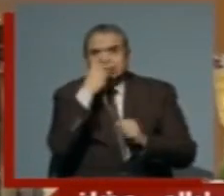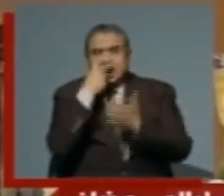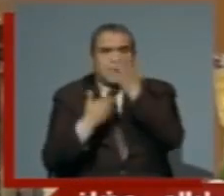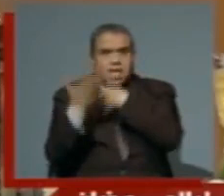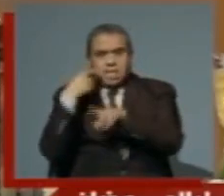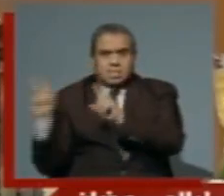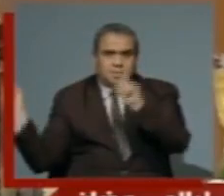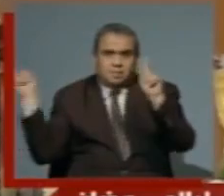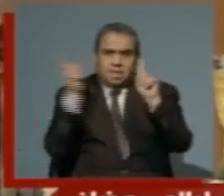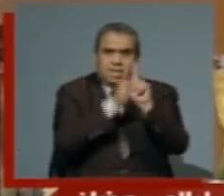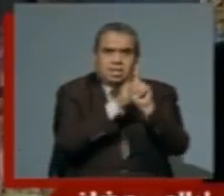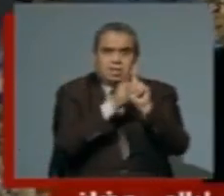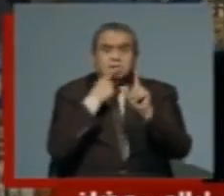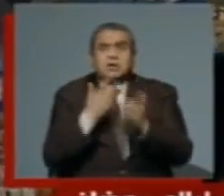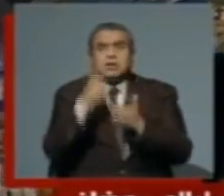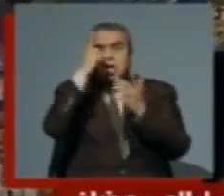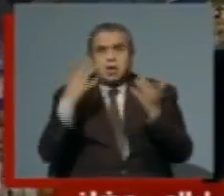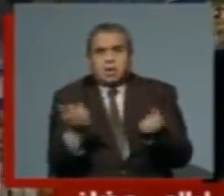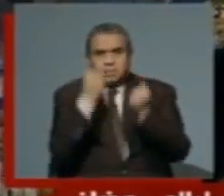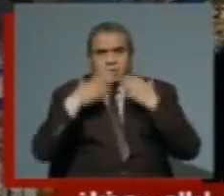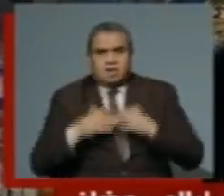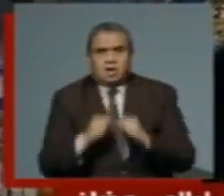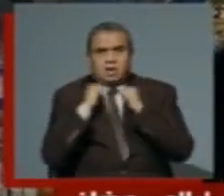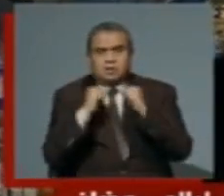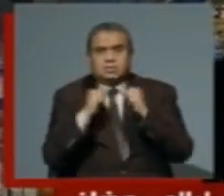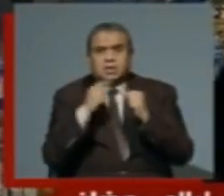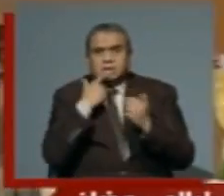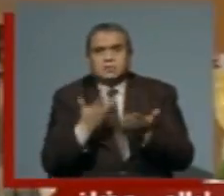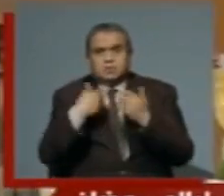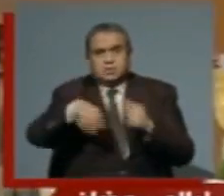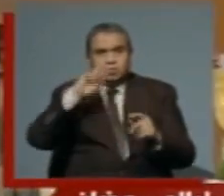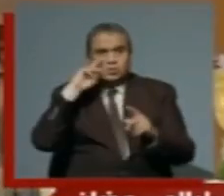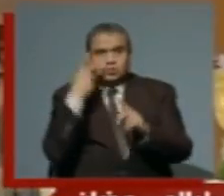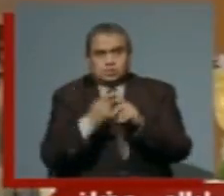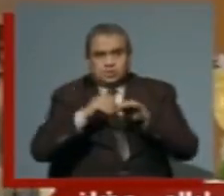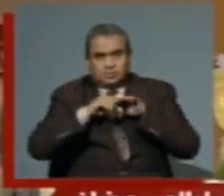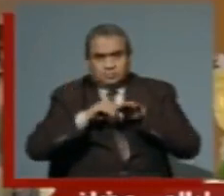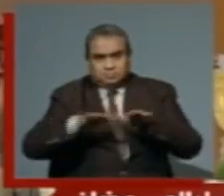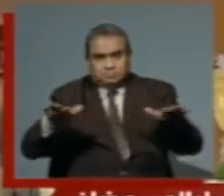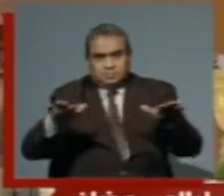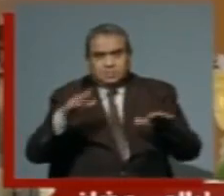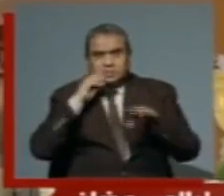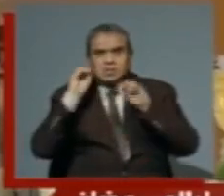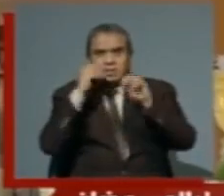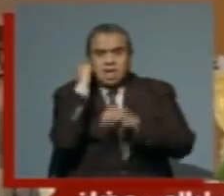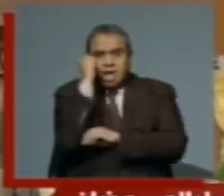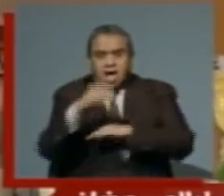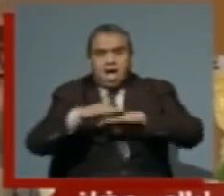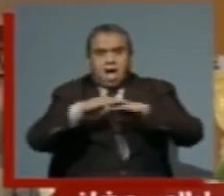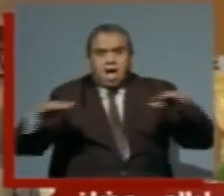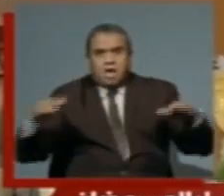ربنا يديك الصحه ويكملوا واحنا زي ما انتم شفتوا كده زي ما اتقال ارض كانت